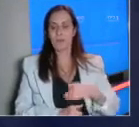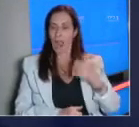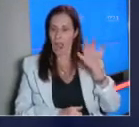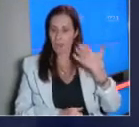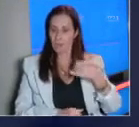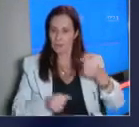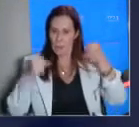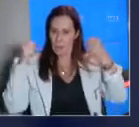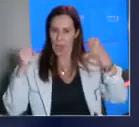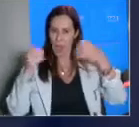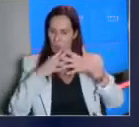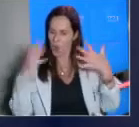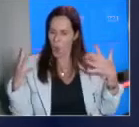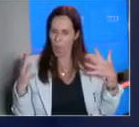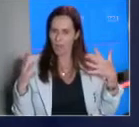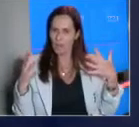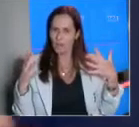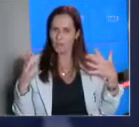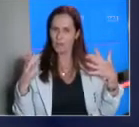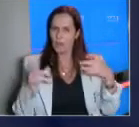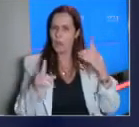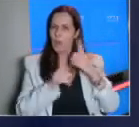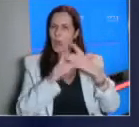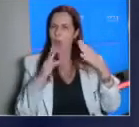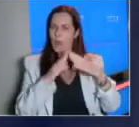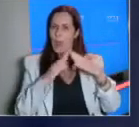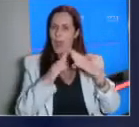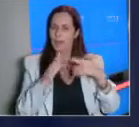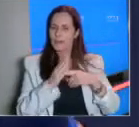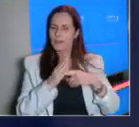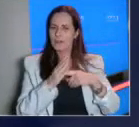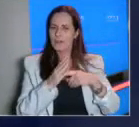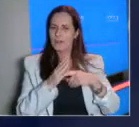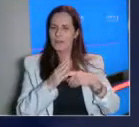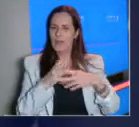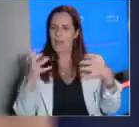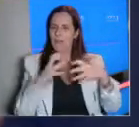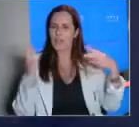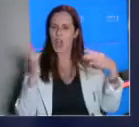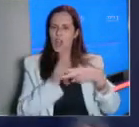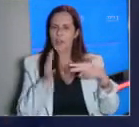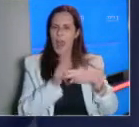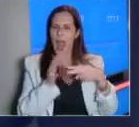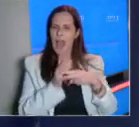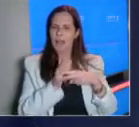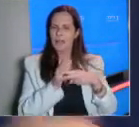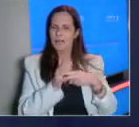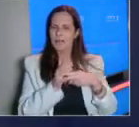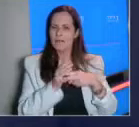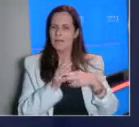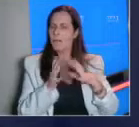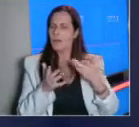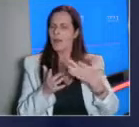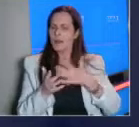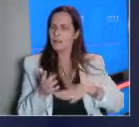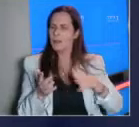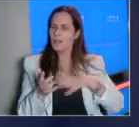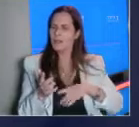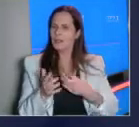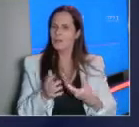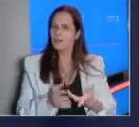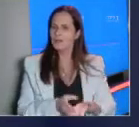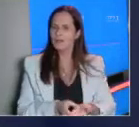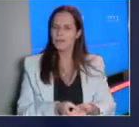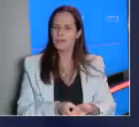יצאתם במחאה גדולה מול ביתו של יור חברת החשמל, רשות החשמל. מה הקריאה? מה הבעיה הפעם?